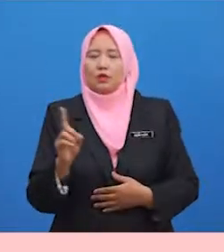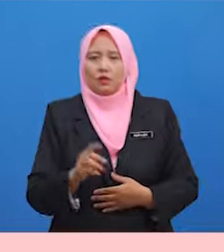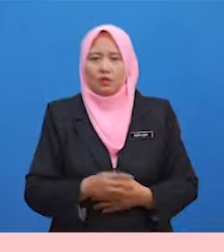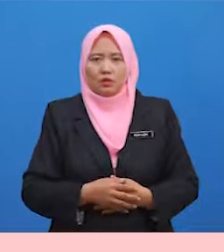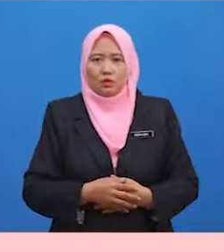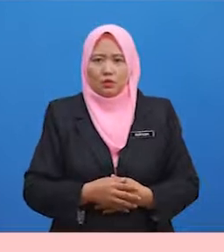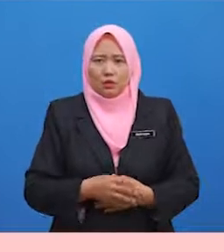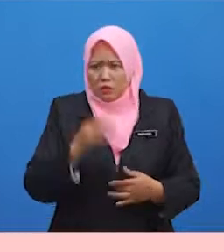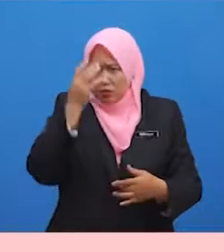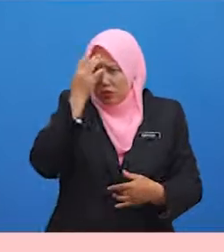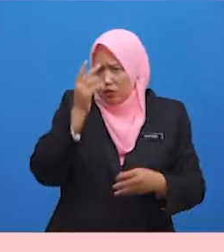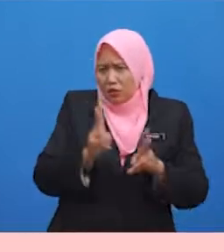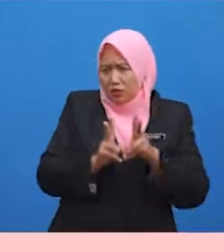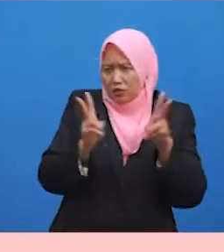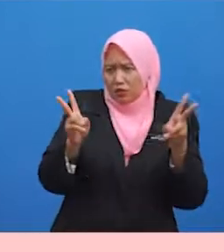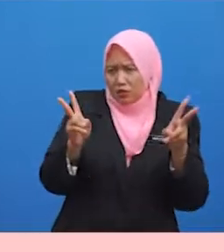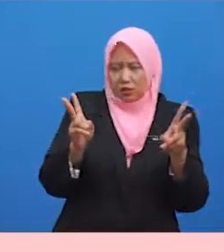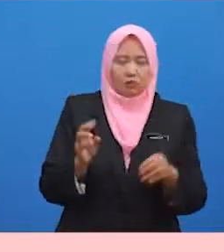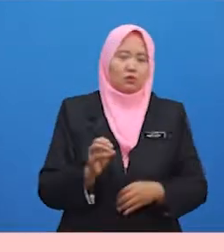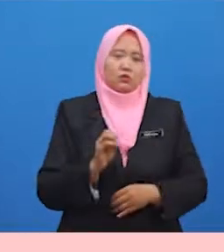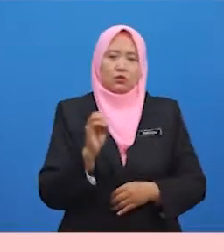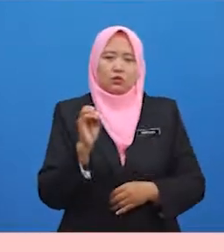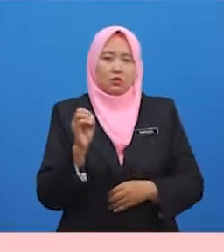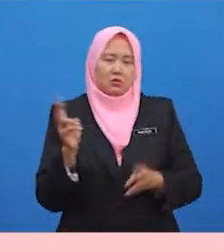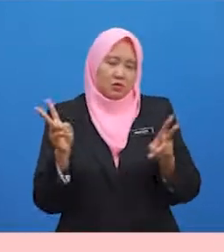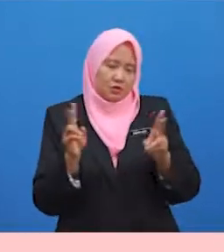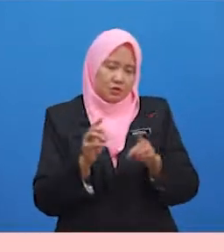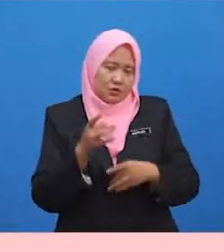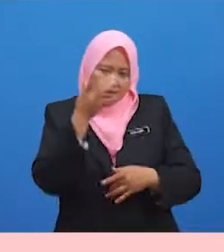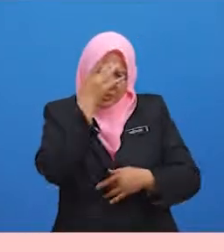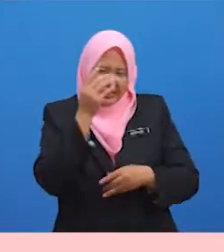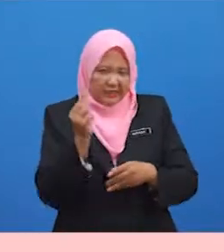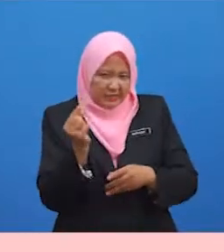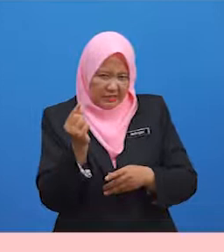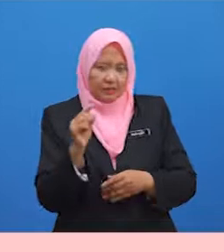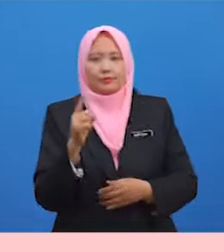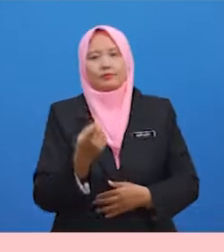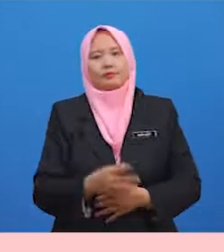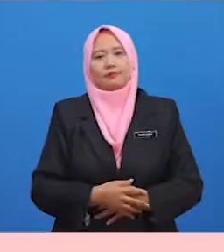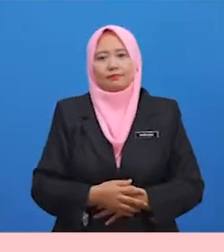rujuk kepada pegawai atau pembantu perubatan dengan segera.